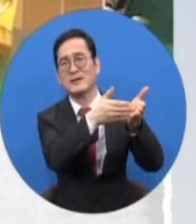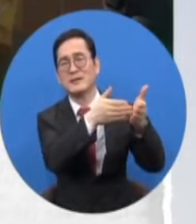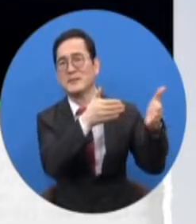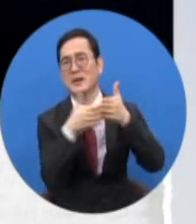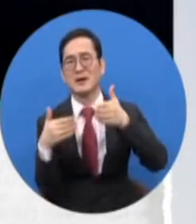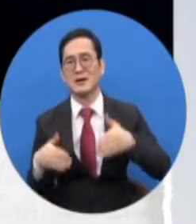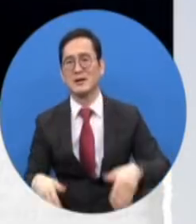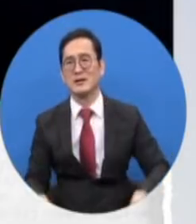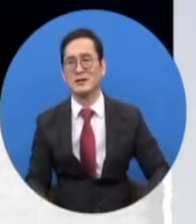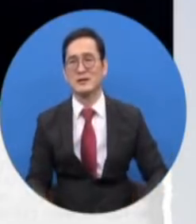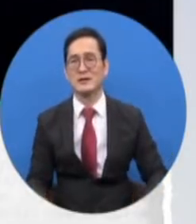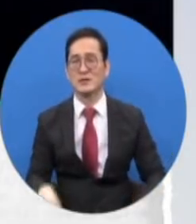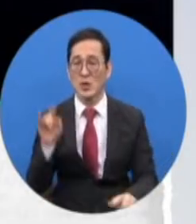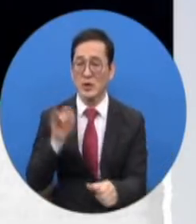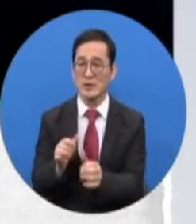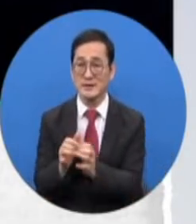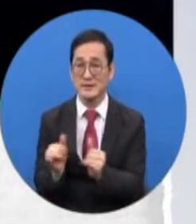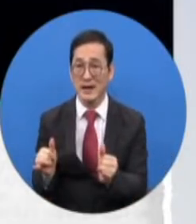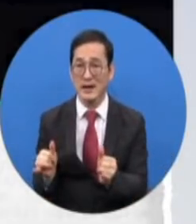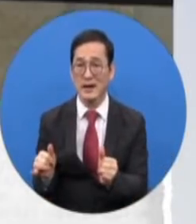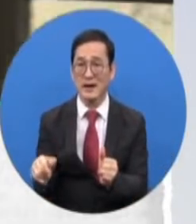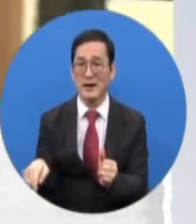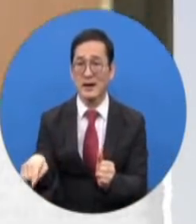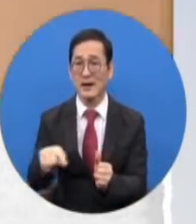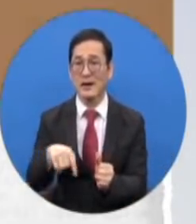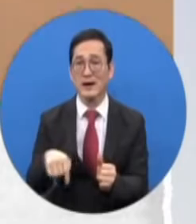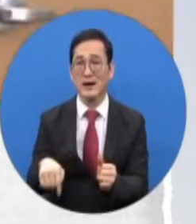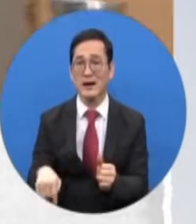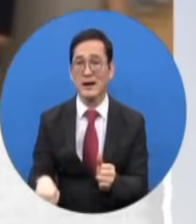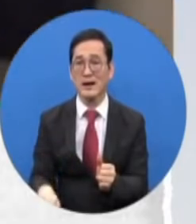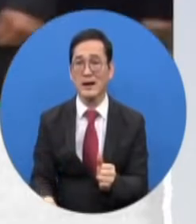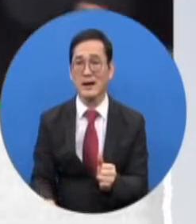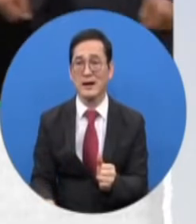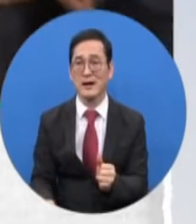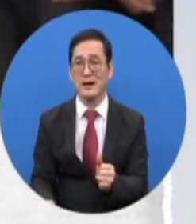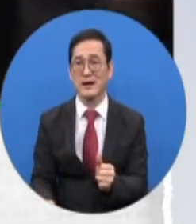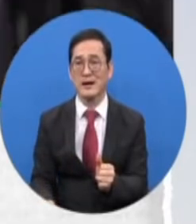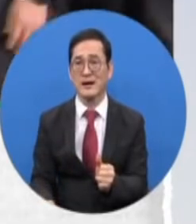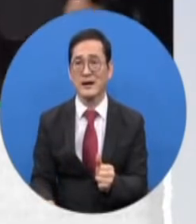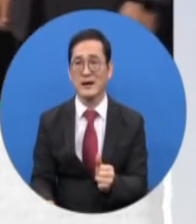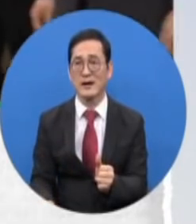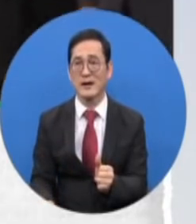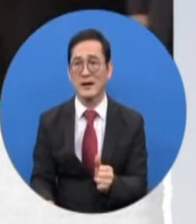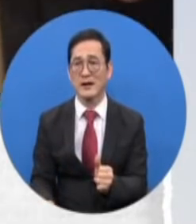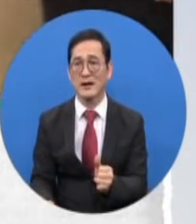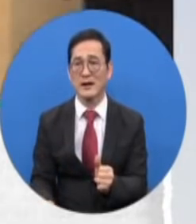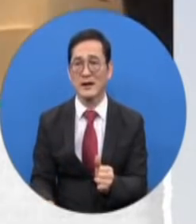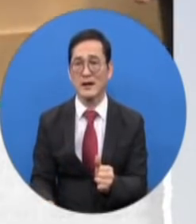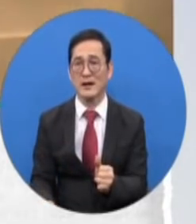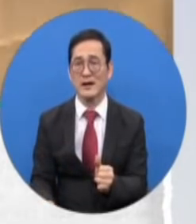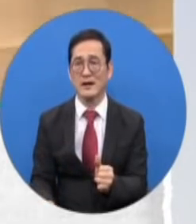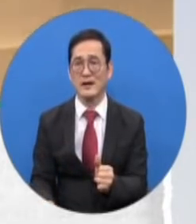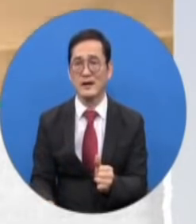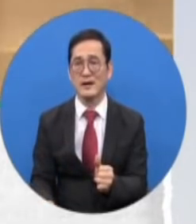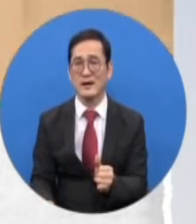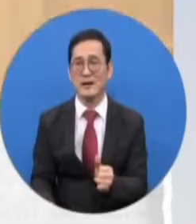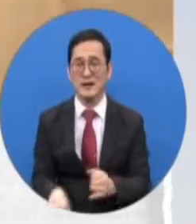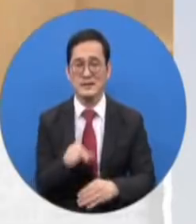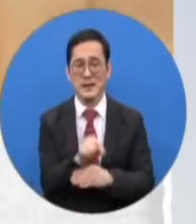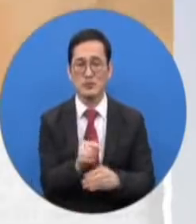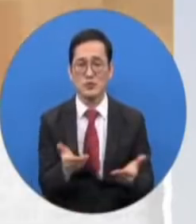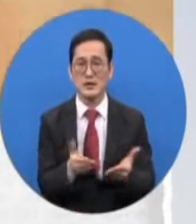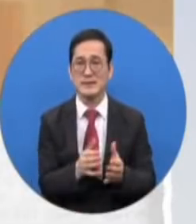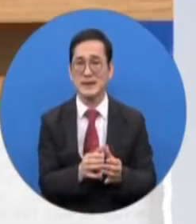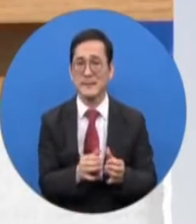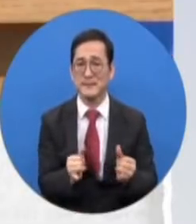사전 투표 과정에서 투표 현장에서 근무를 하고 있는 사무원들로 하여금 충분한 보호 장치를 취해주지 않았습니다. 그 과정에서